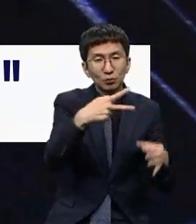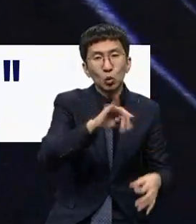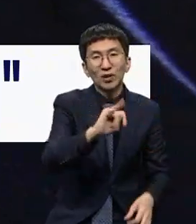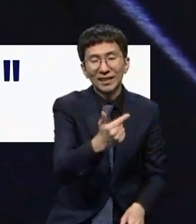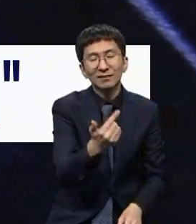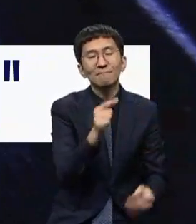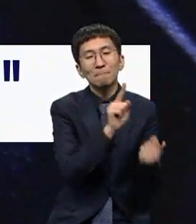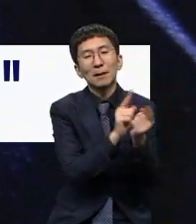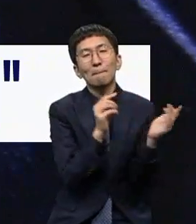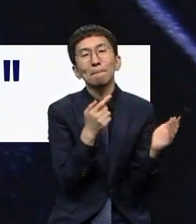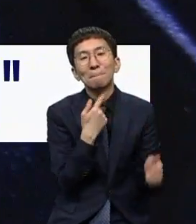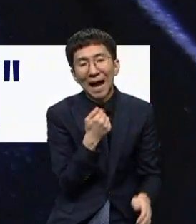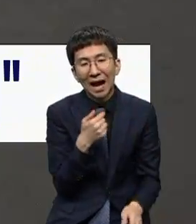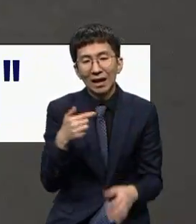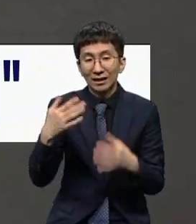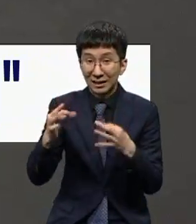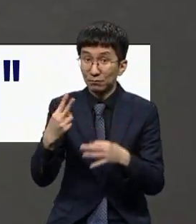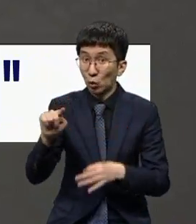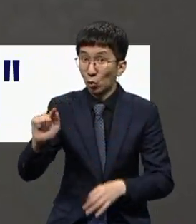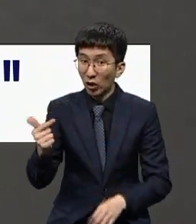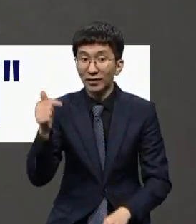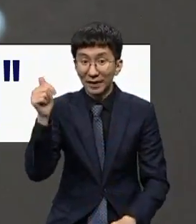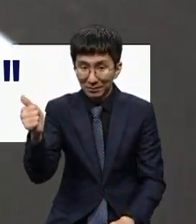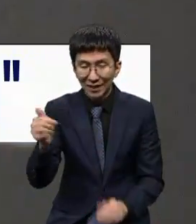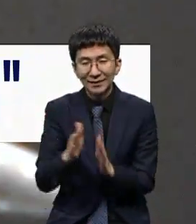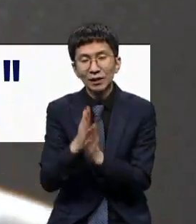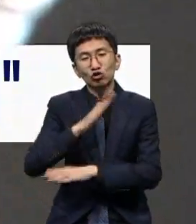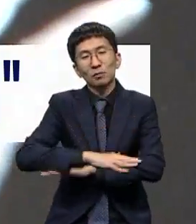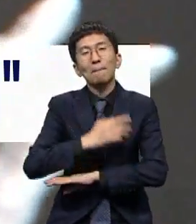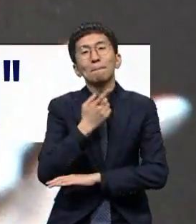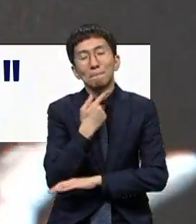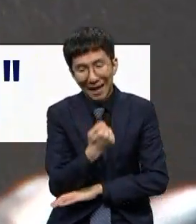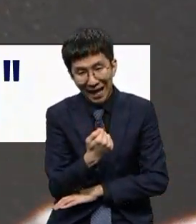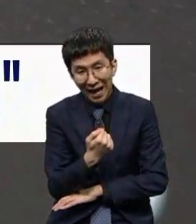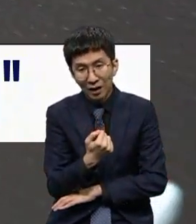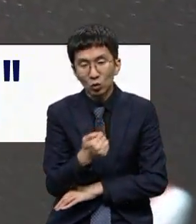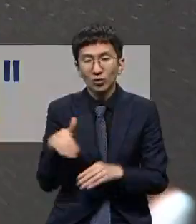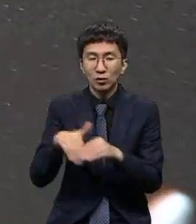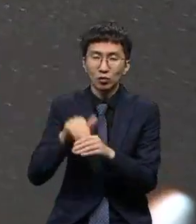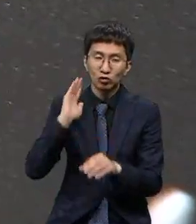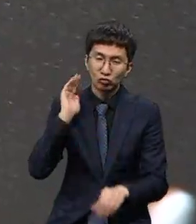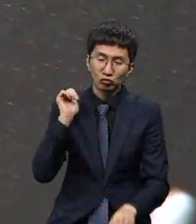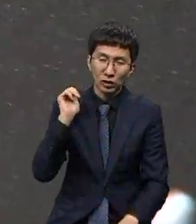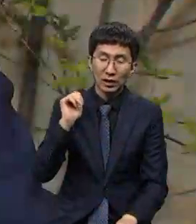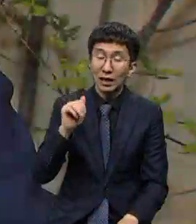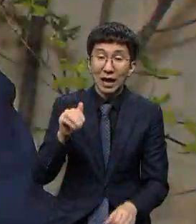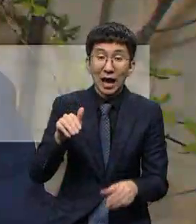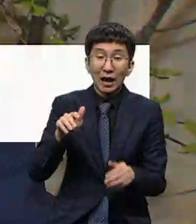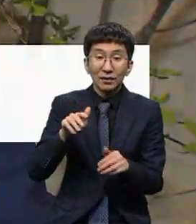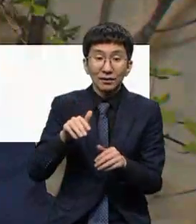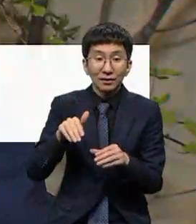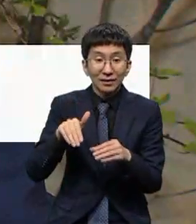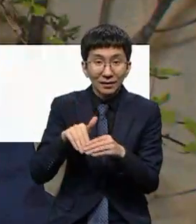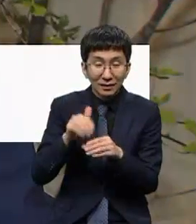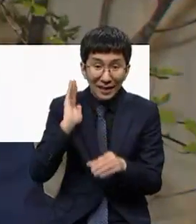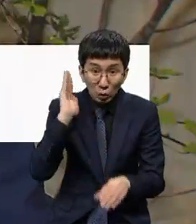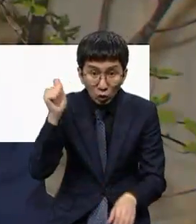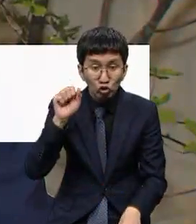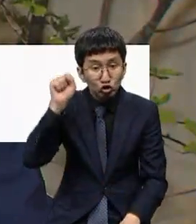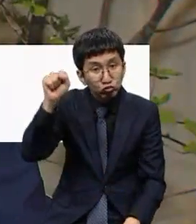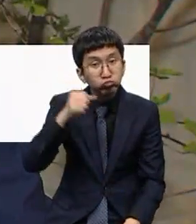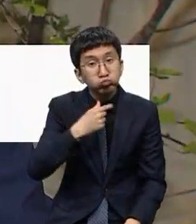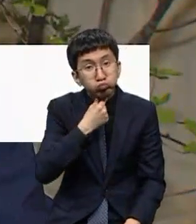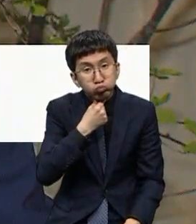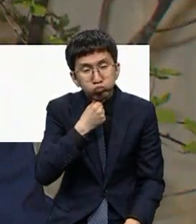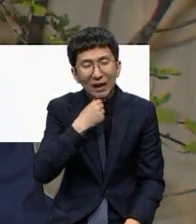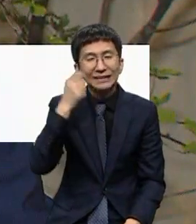본격화한 김동연 전 부총리도 책 출간과 함께 대권 도전을 시사했습니다. 어떤 식으로든지 이와 같은 미래와